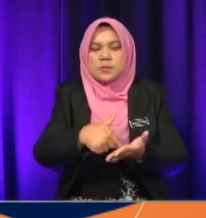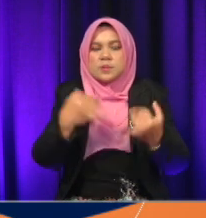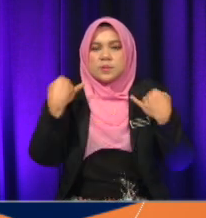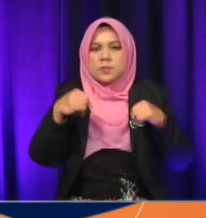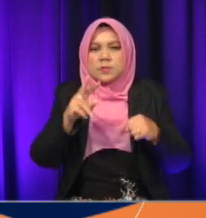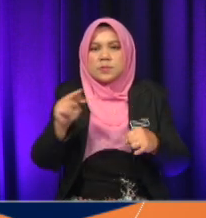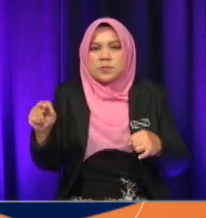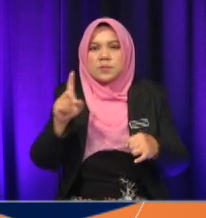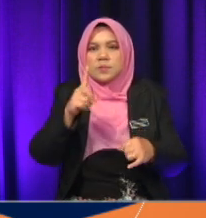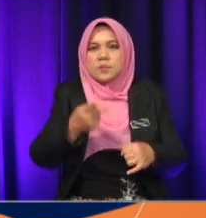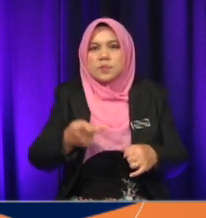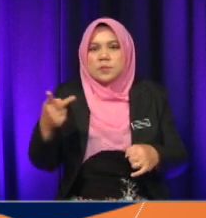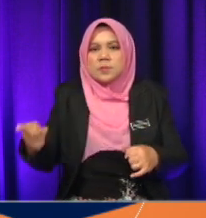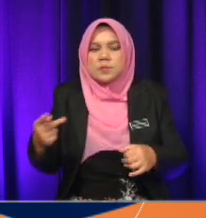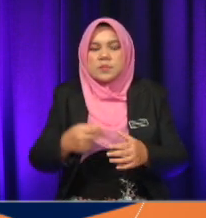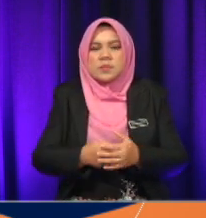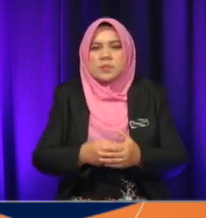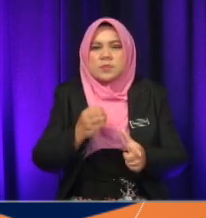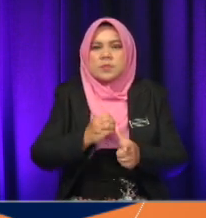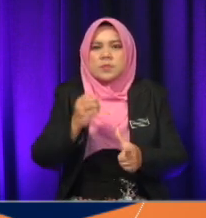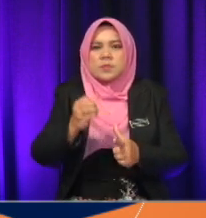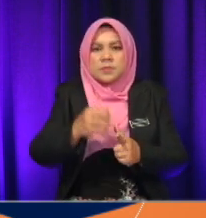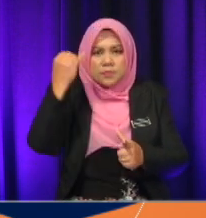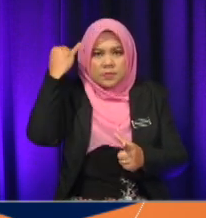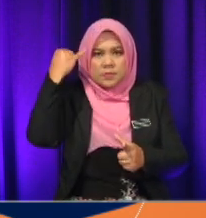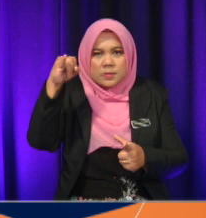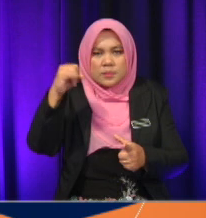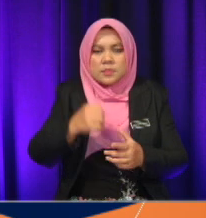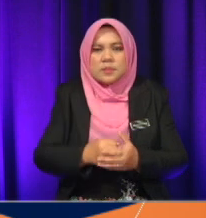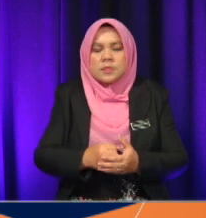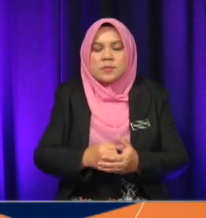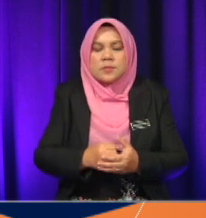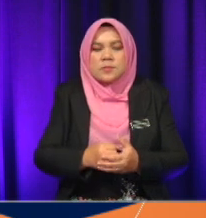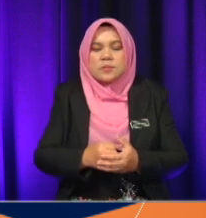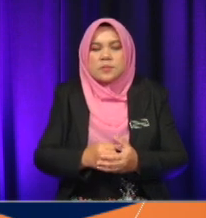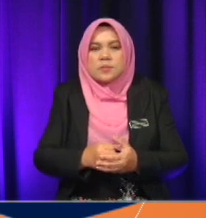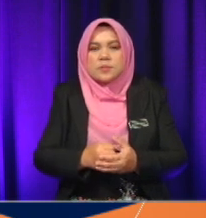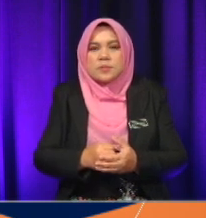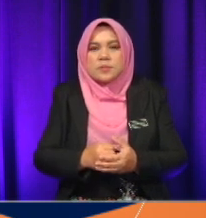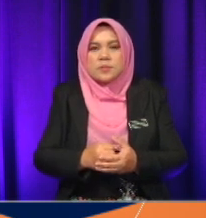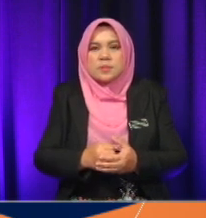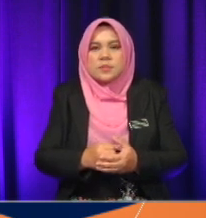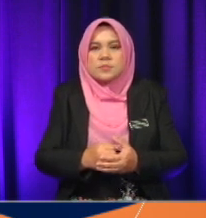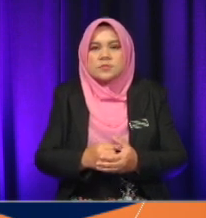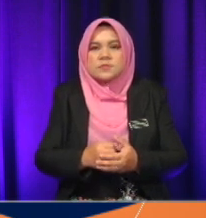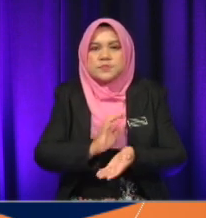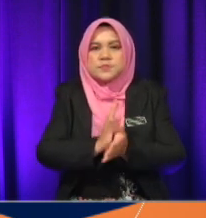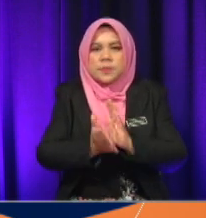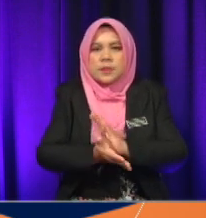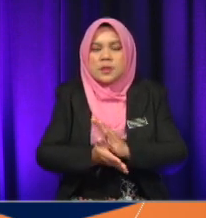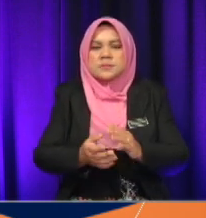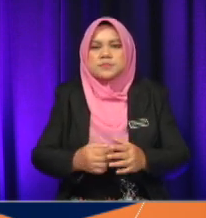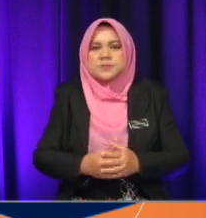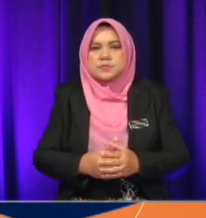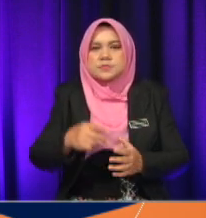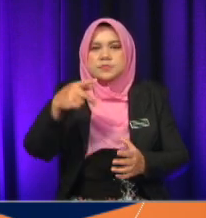sesuatu produk, perkhidmatan atau idea penaja yang tertentu. Jadi kalau promosi